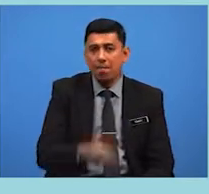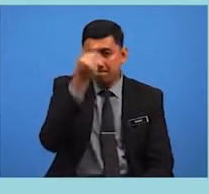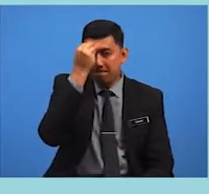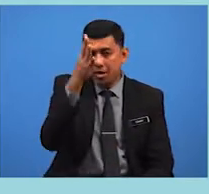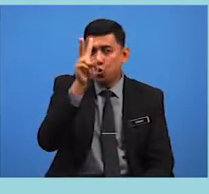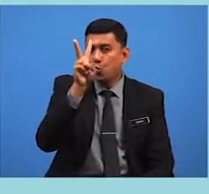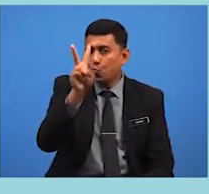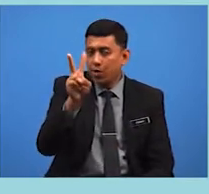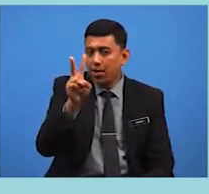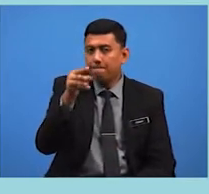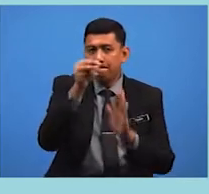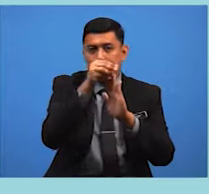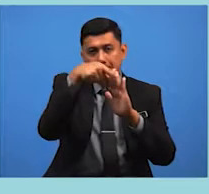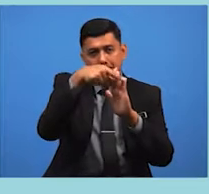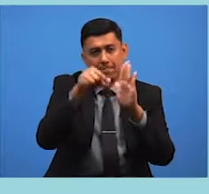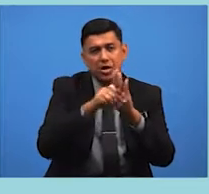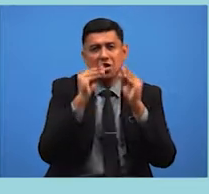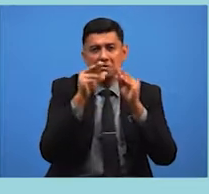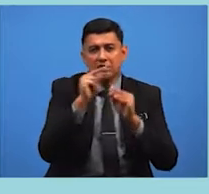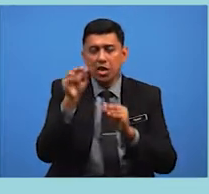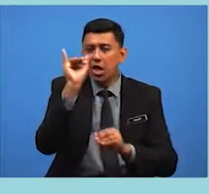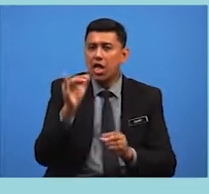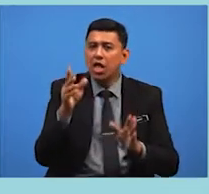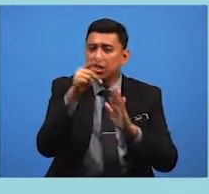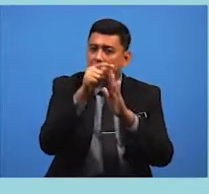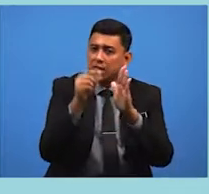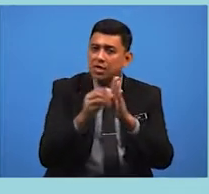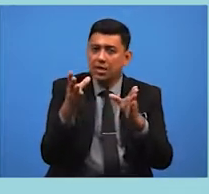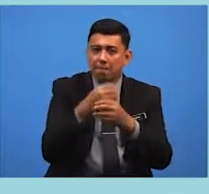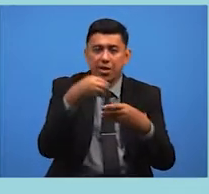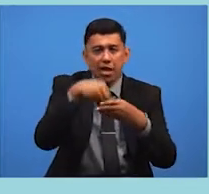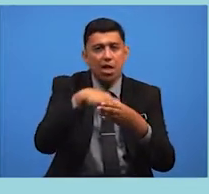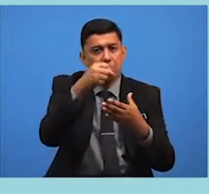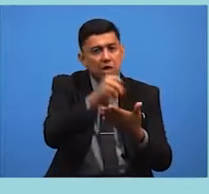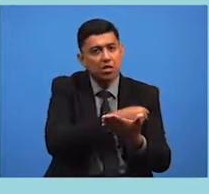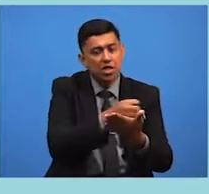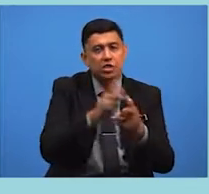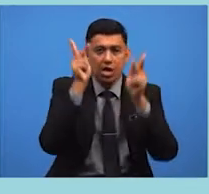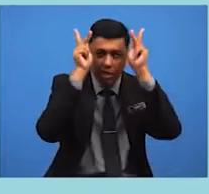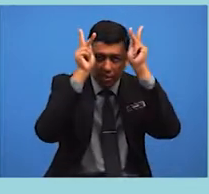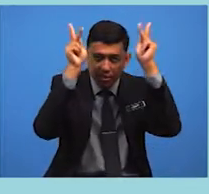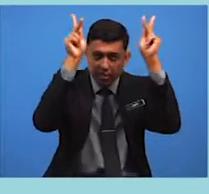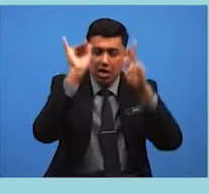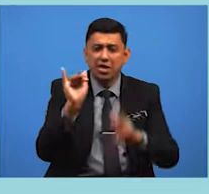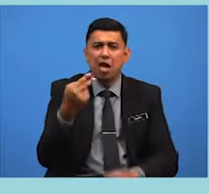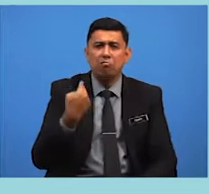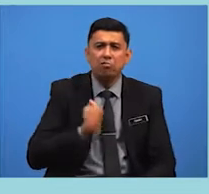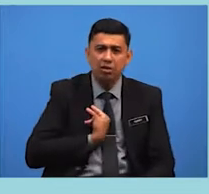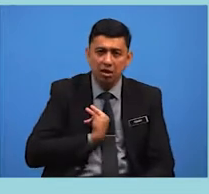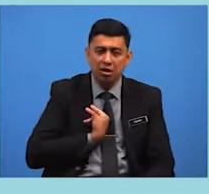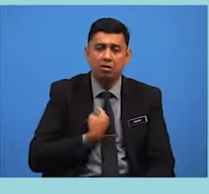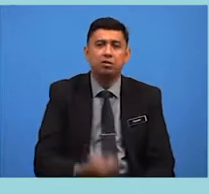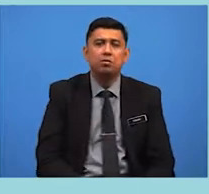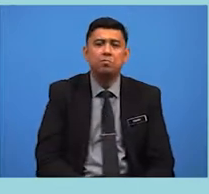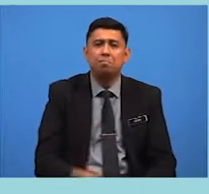nyatakan 2 pengajaran yang terdapat dalam sajak kijang yang lelah. Soalan ini